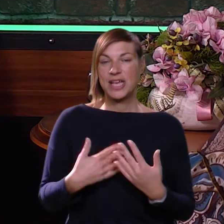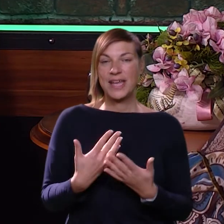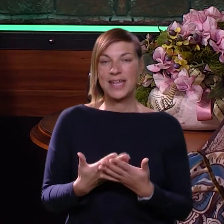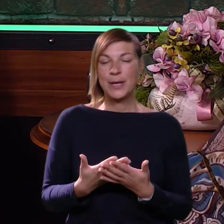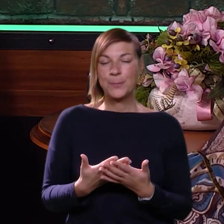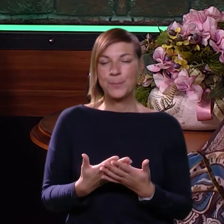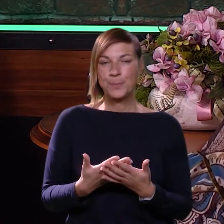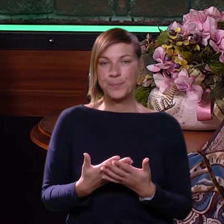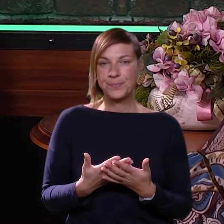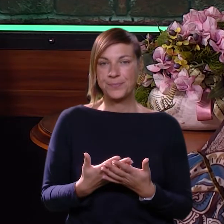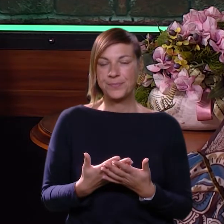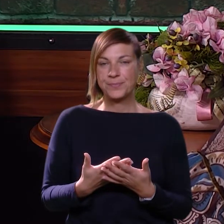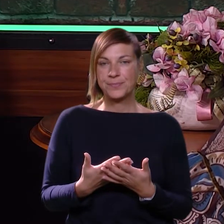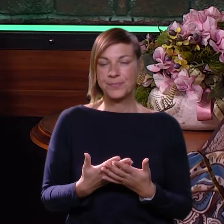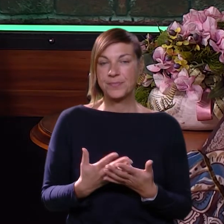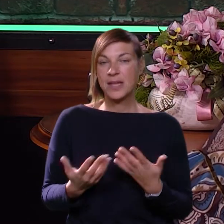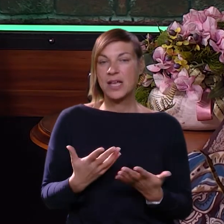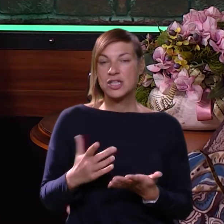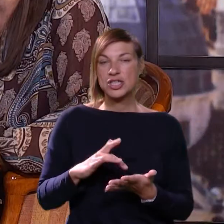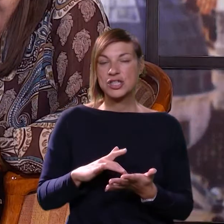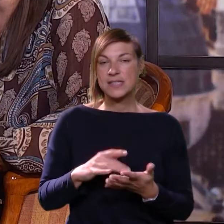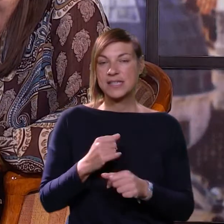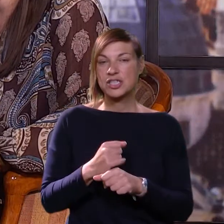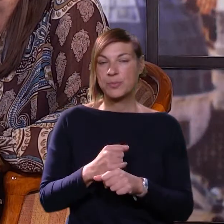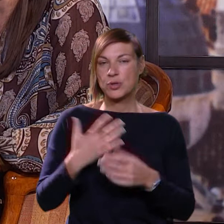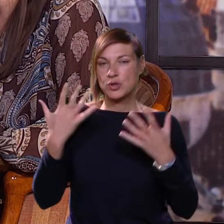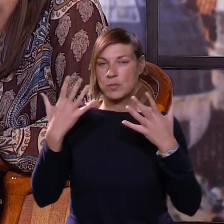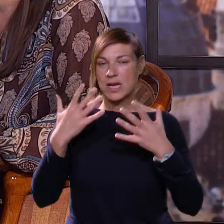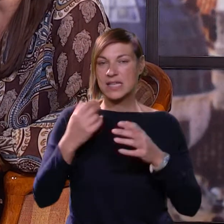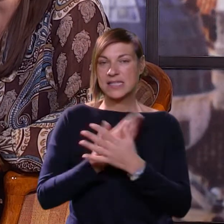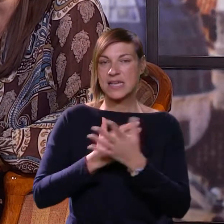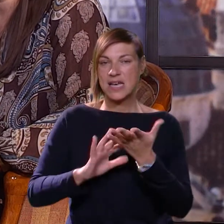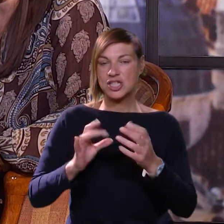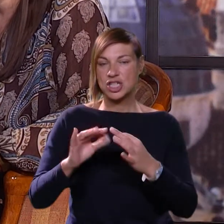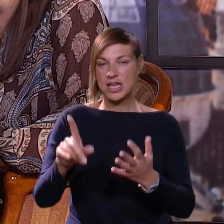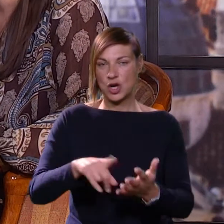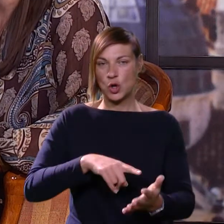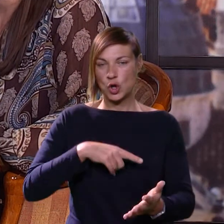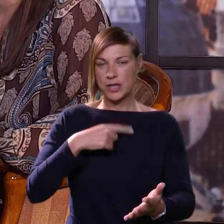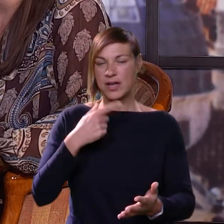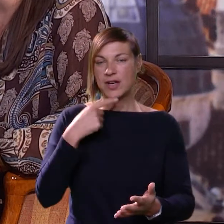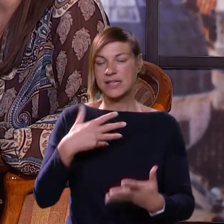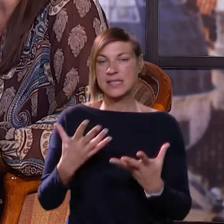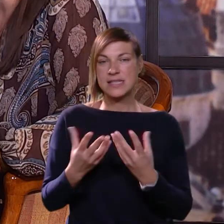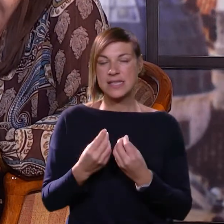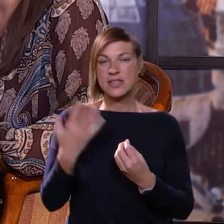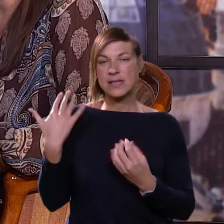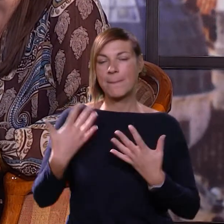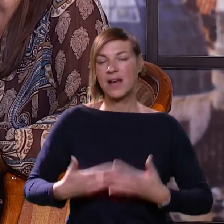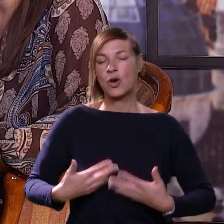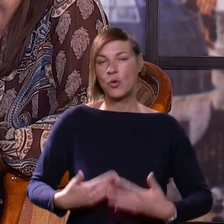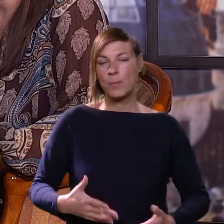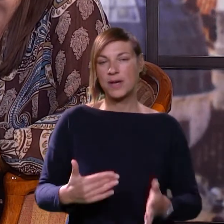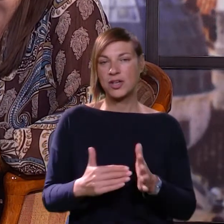taj postupak nekako samo izlječenje. Što se tiče postupka zračenja, koliko je on trajao? Rekli ste da si dosta